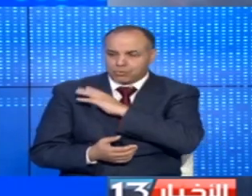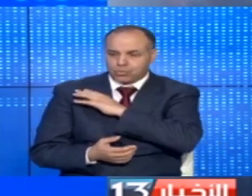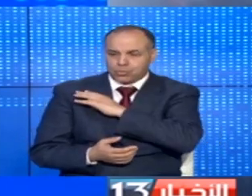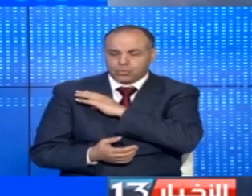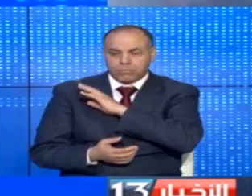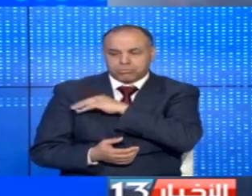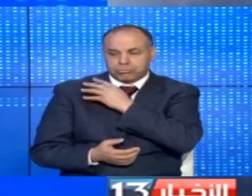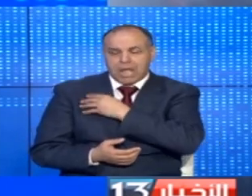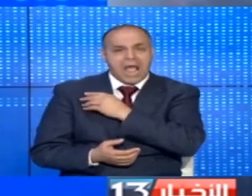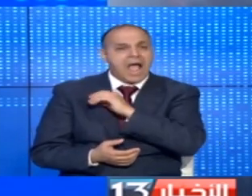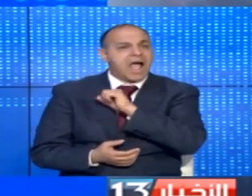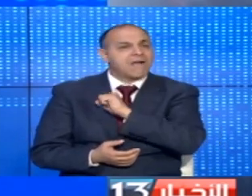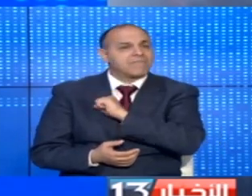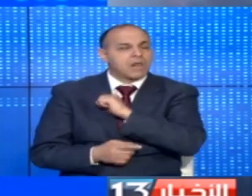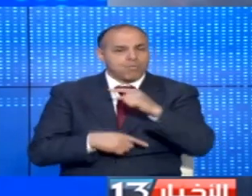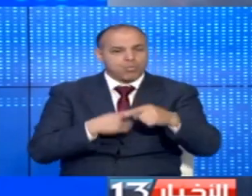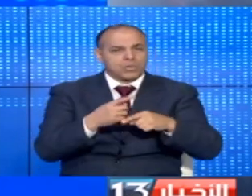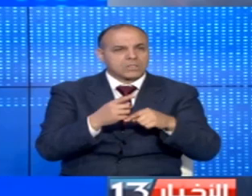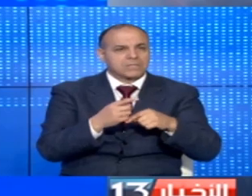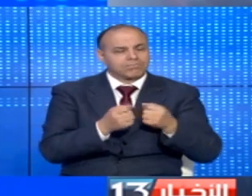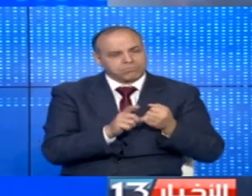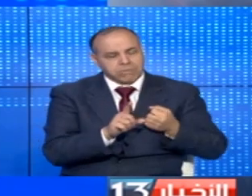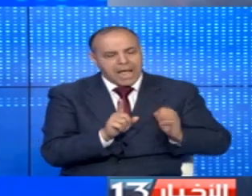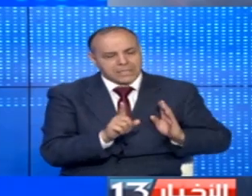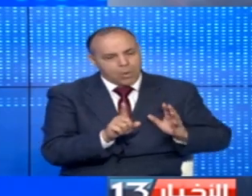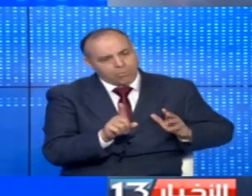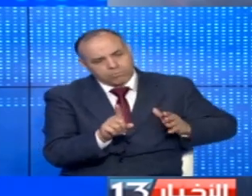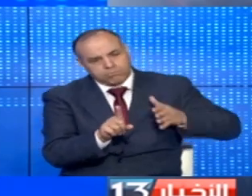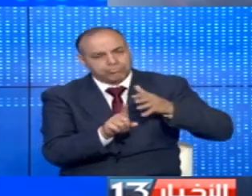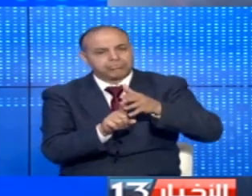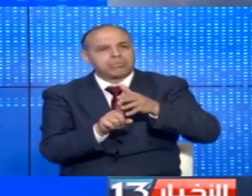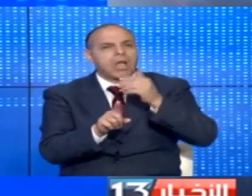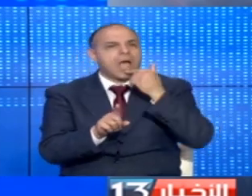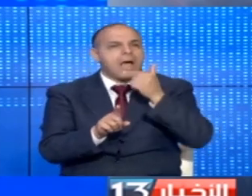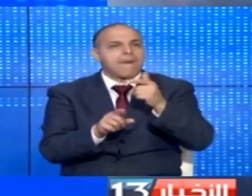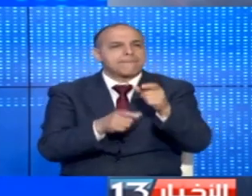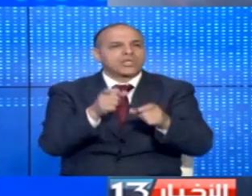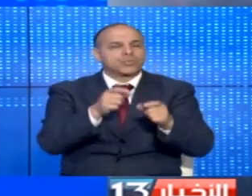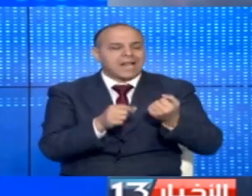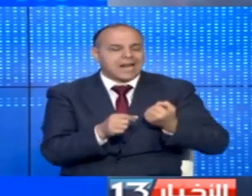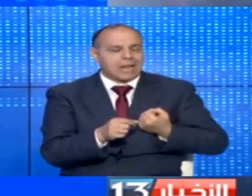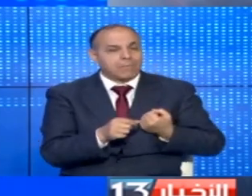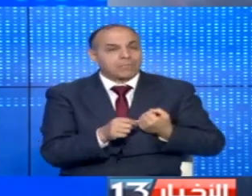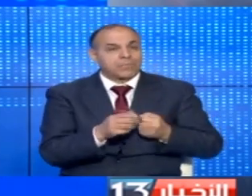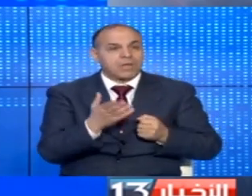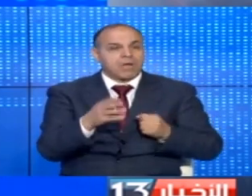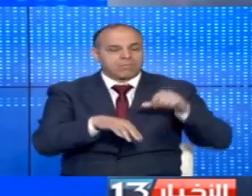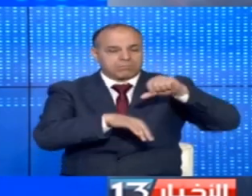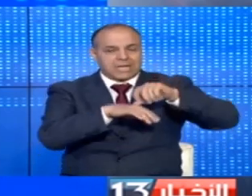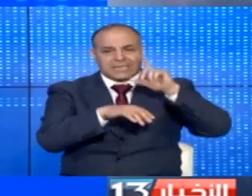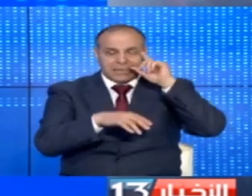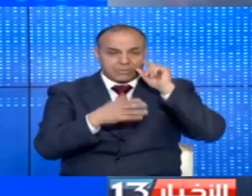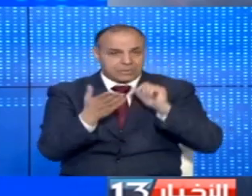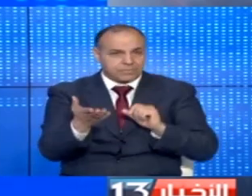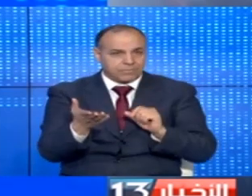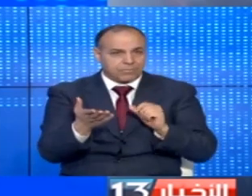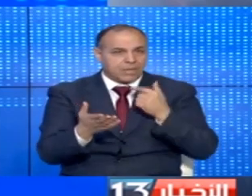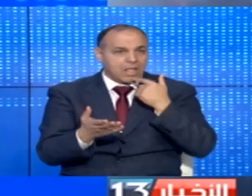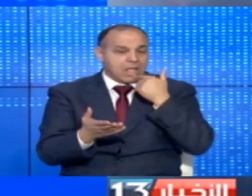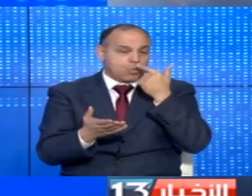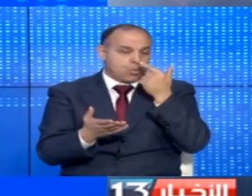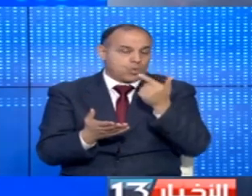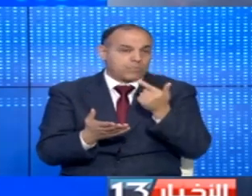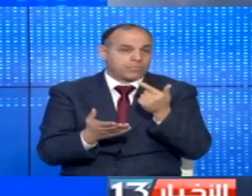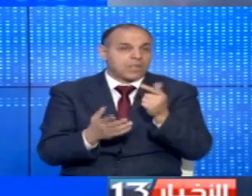المشير خليفه حفتر مواصله حملته العسكريه ضد ما وصفها بالمجموعات الارهابيه في العاصمه نابلس ياتي ذلك